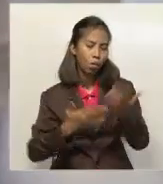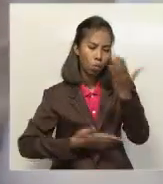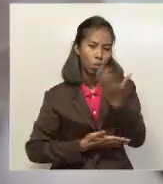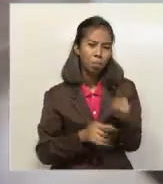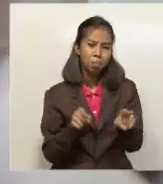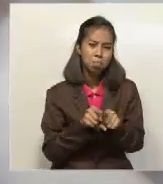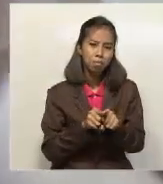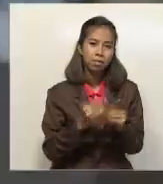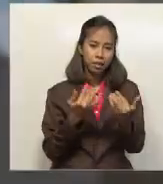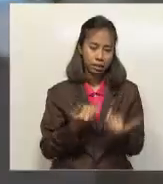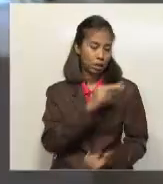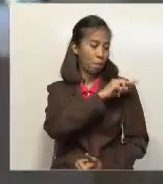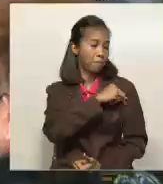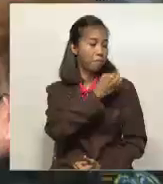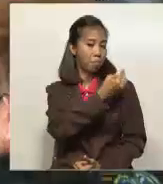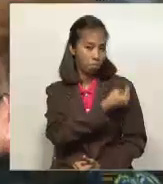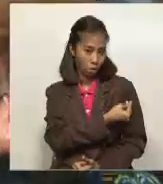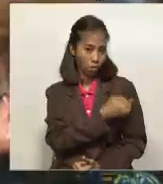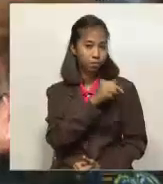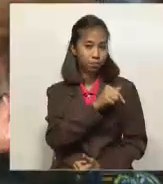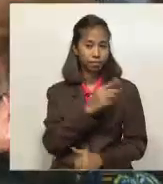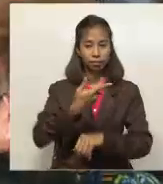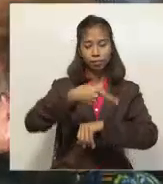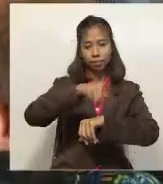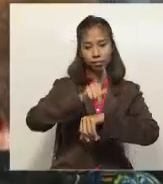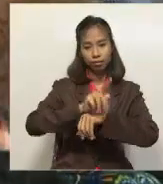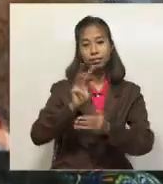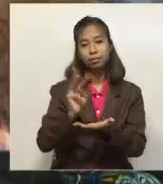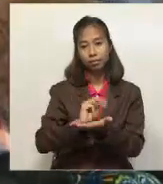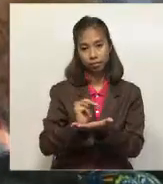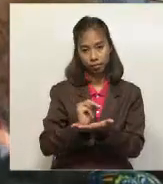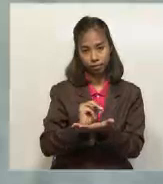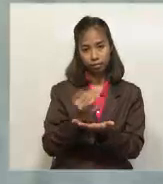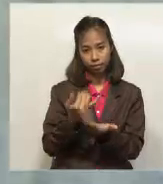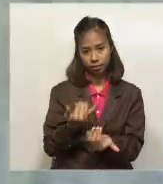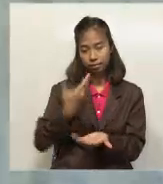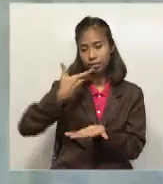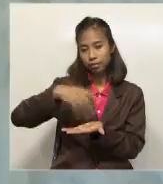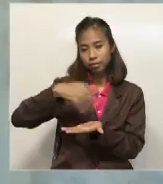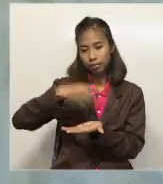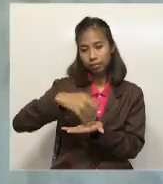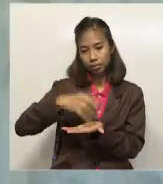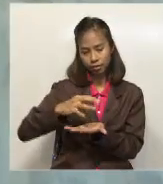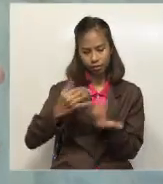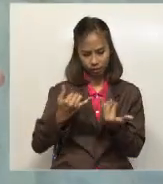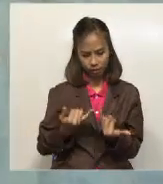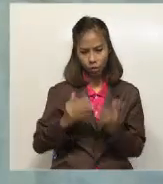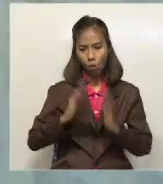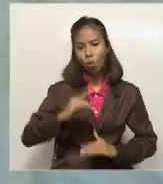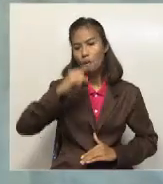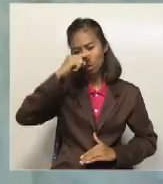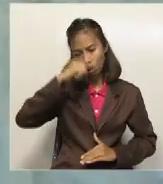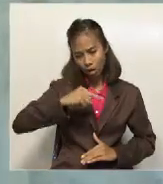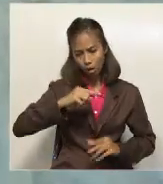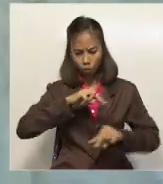าสโดยนายแพทย์สมยศดีรัศมีประธานมูลนิธิกาญจนบารมีเปิดเผยว่าจากการสำรวจคนไท